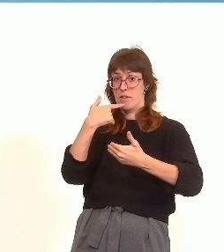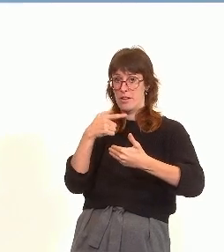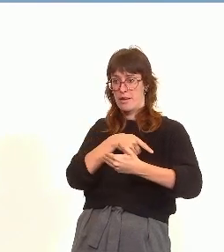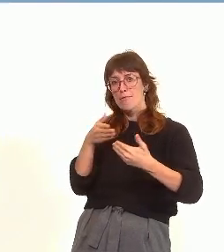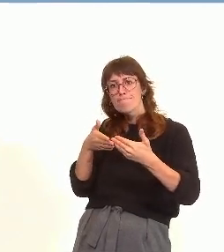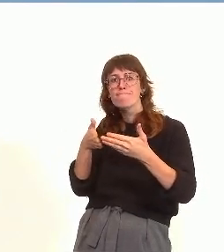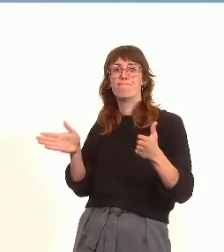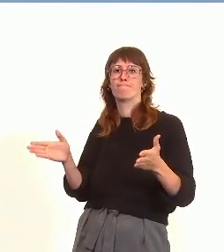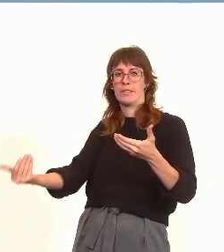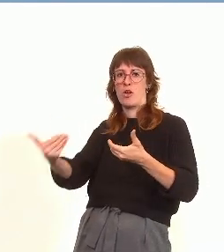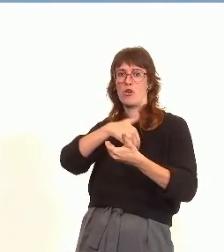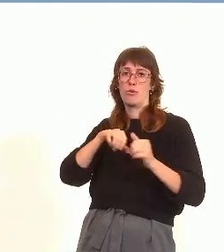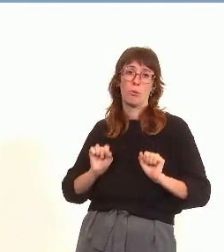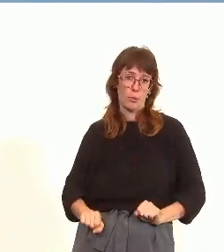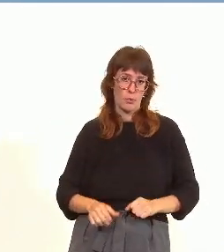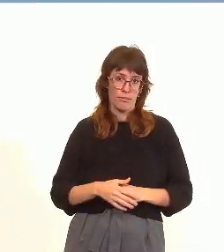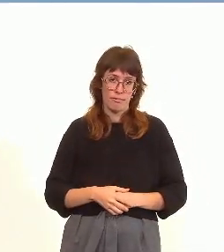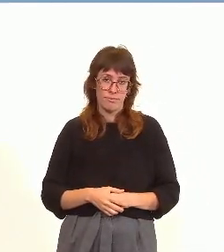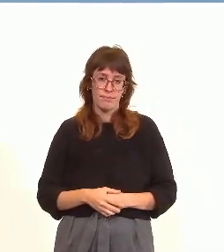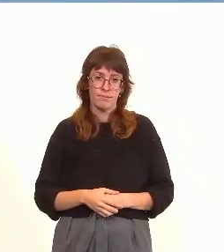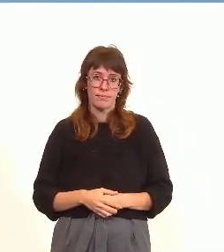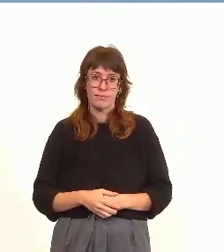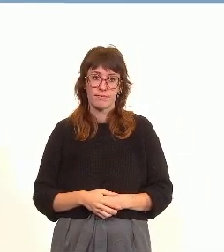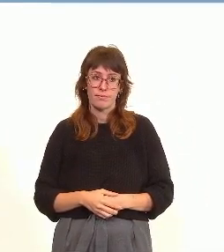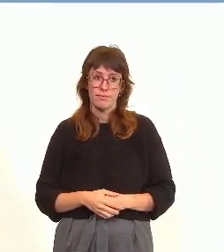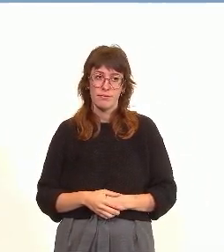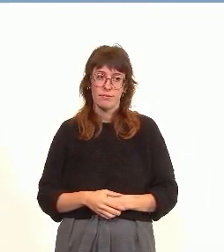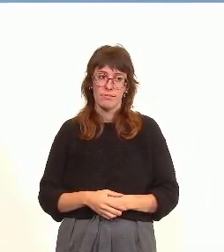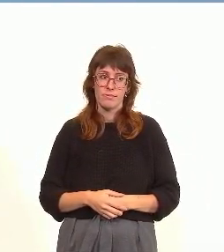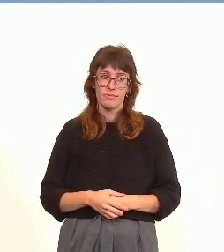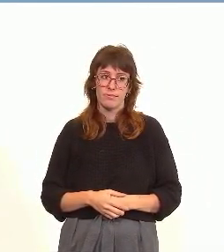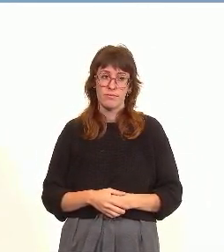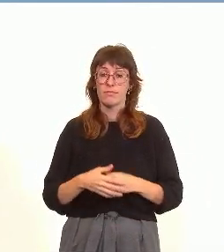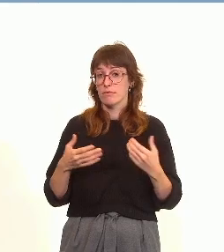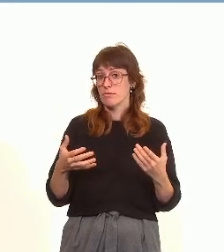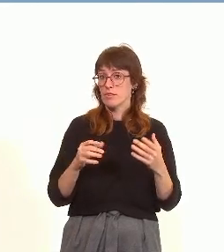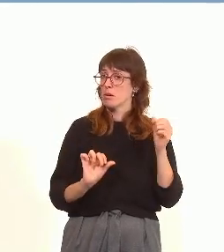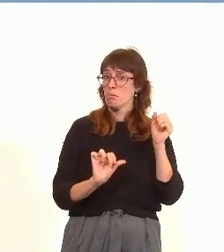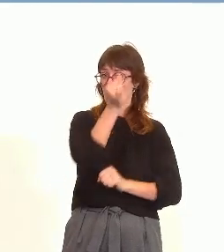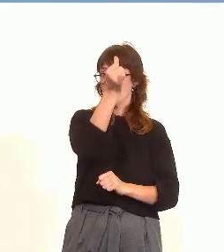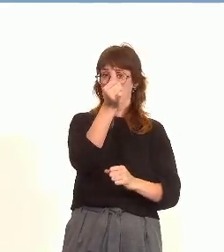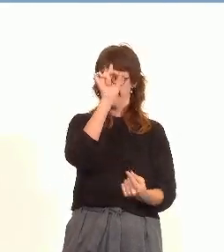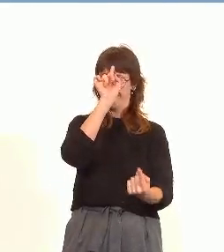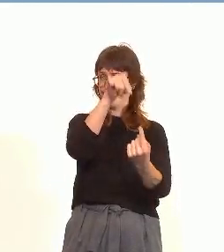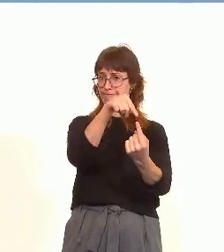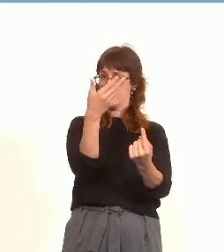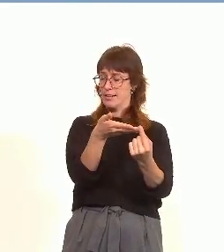transformer pour permettre cette pleine participation. Une fois qu'on a annoncé cet enjeu-là, surgissent tout un tas de